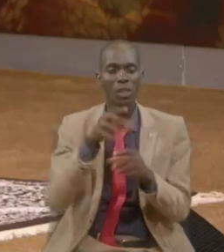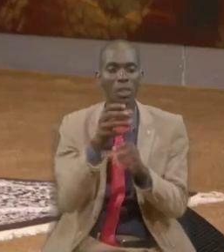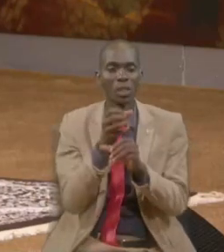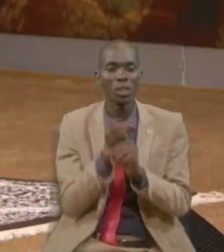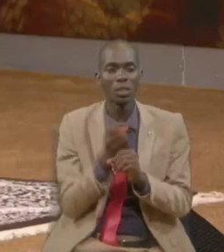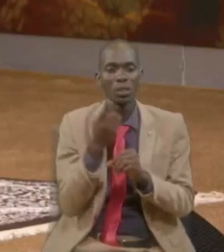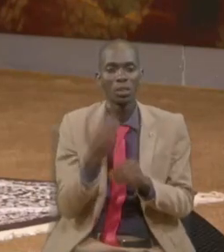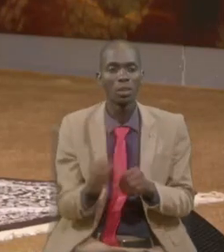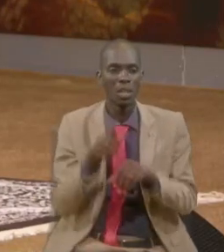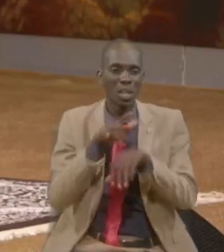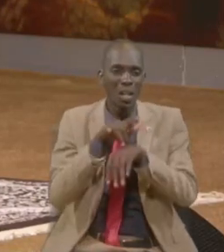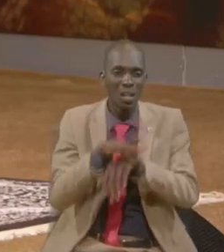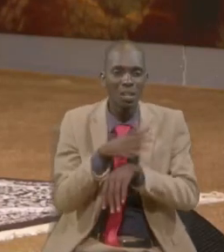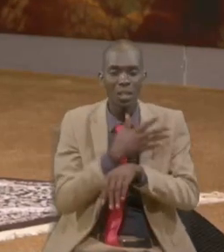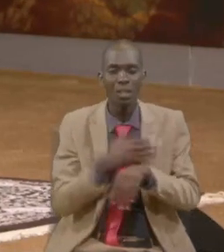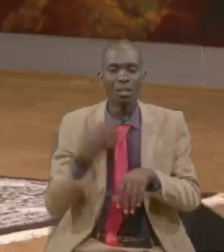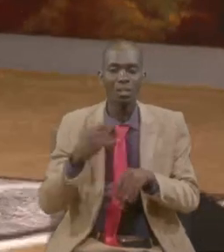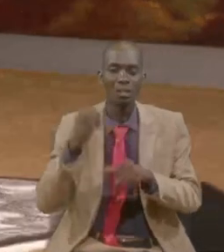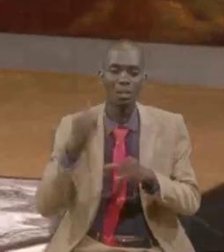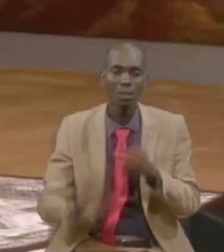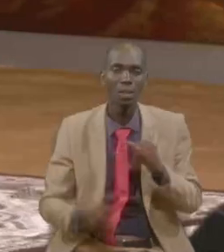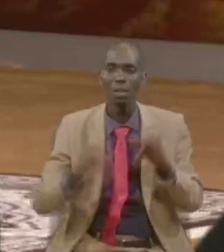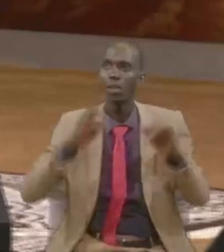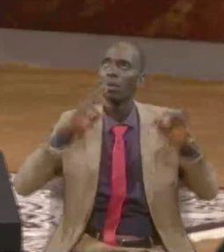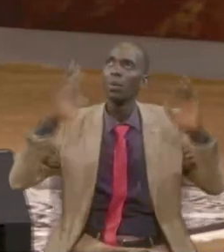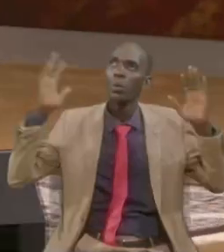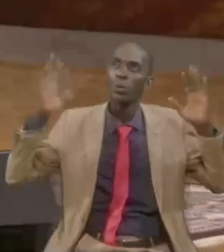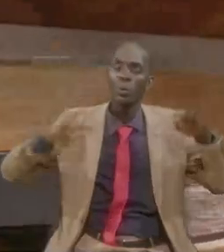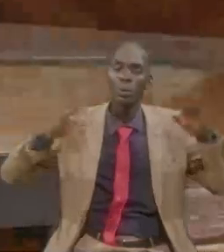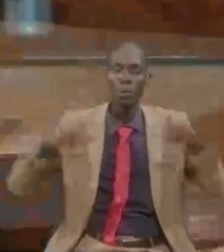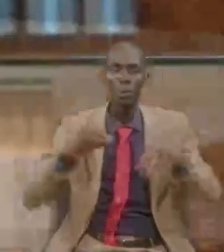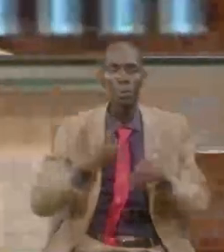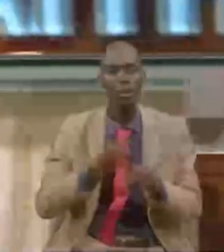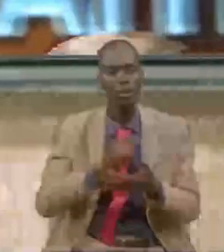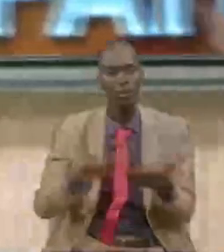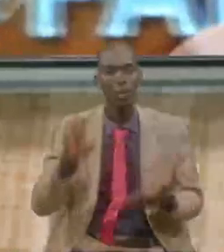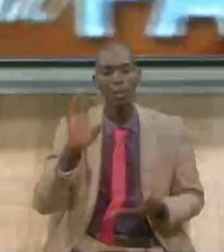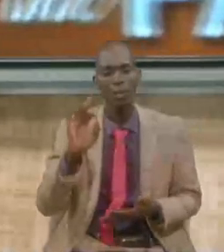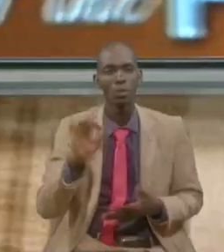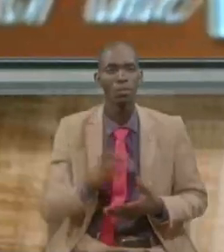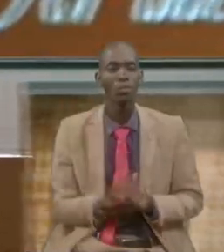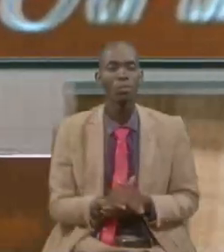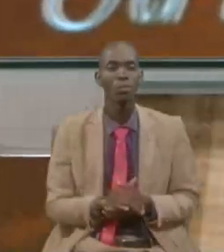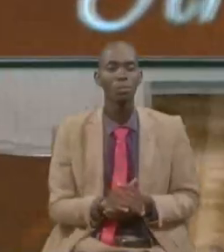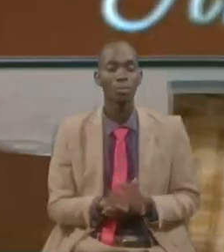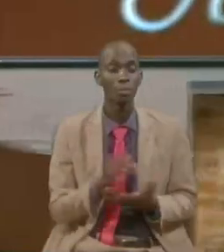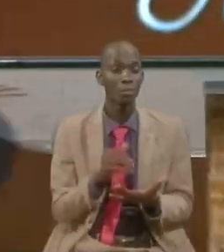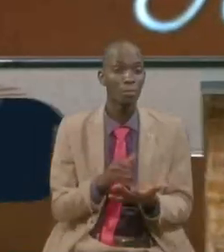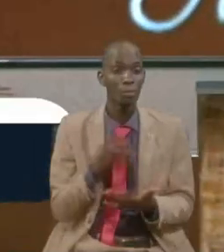les pluies de la première et de l'arrière-saison. Verset 9.